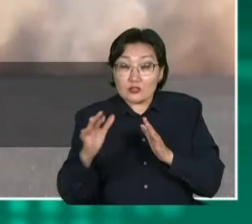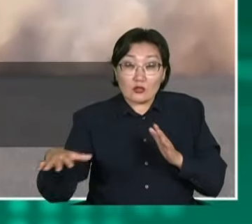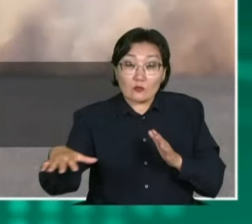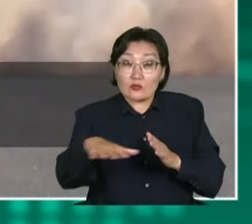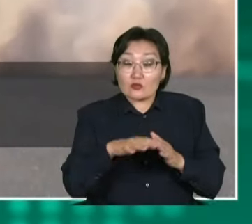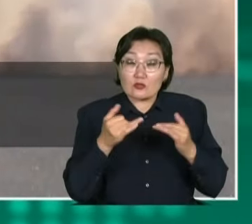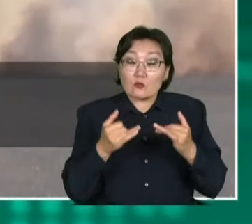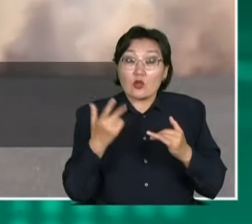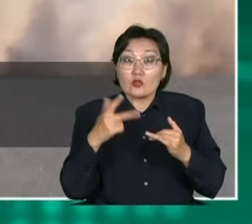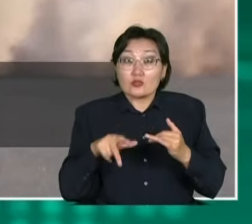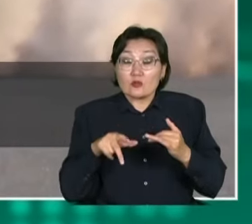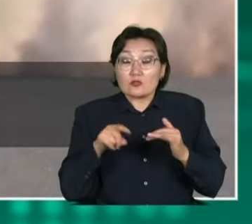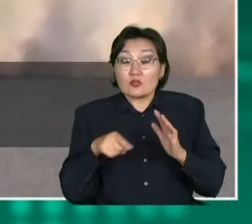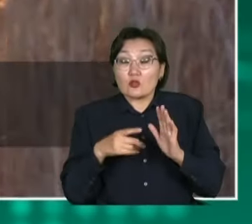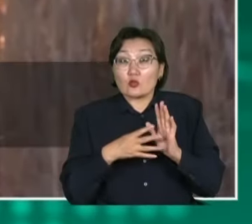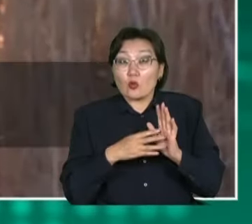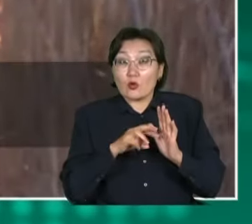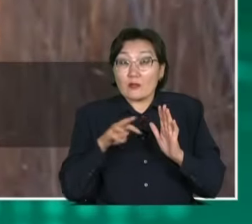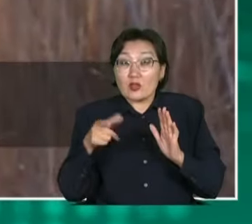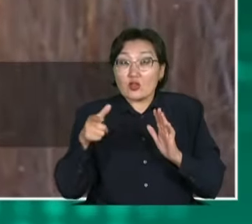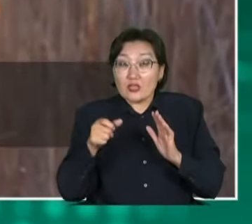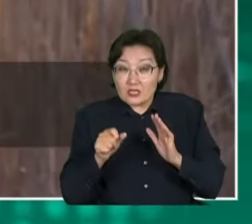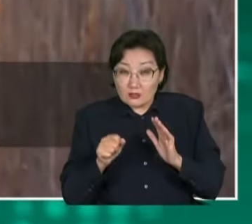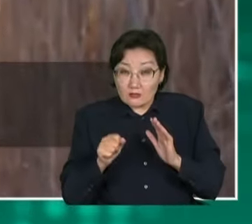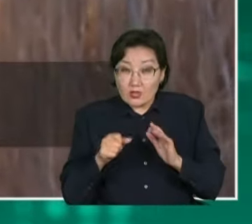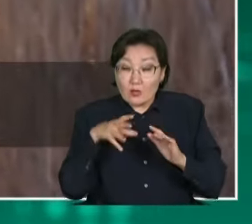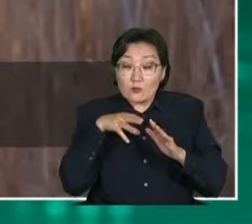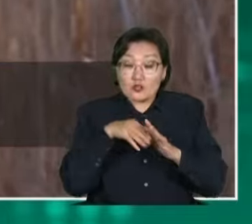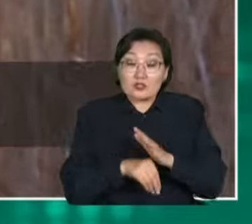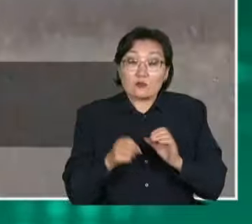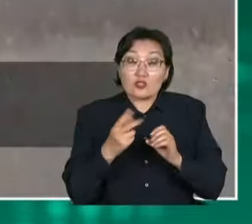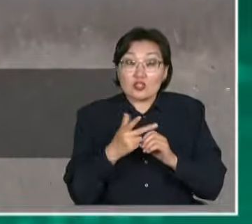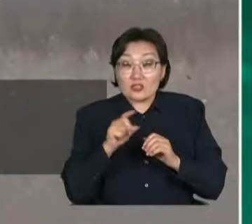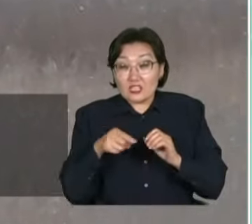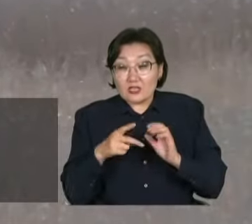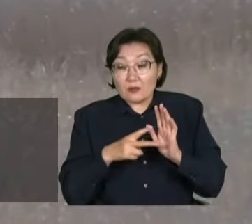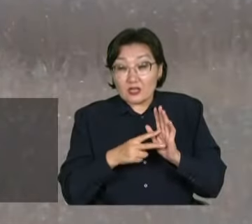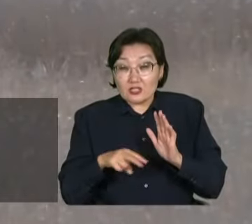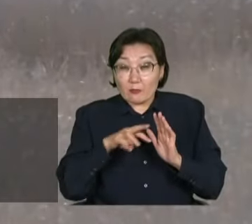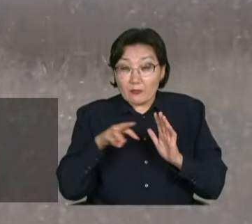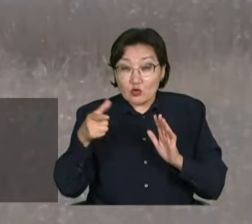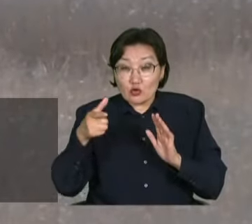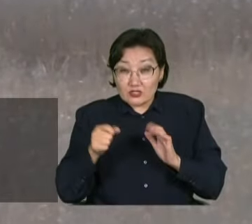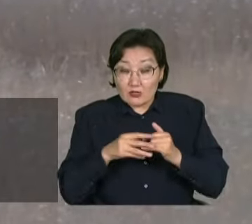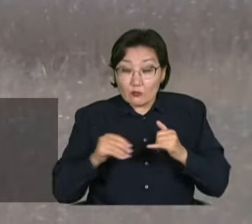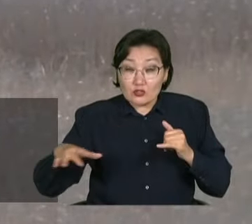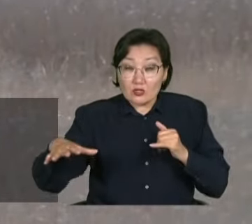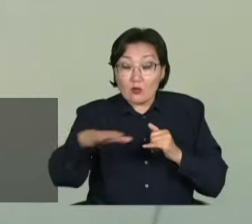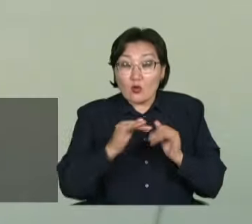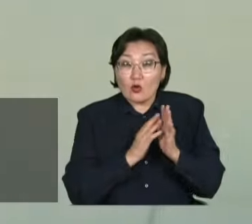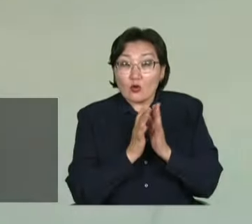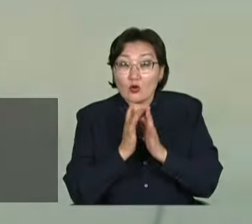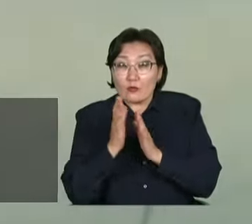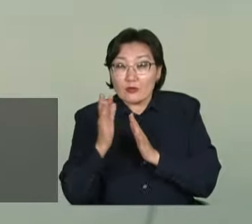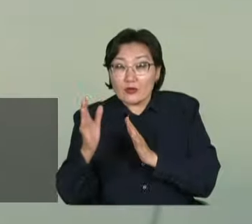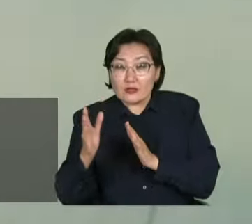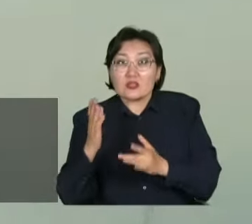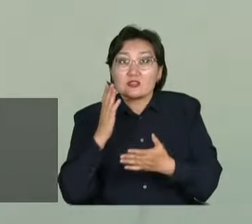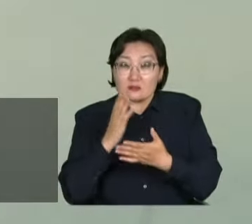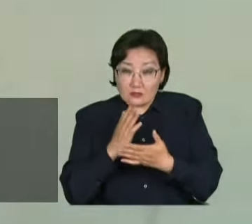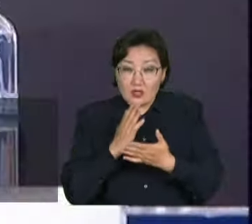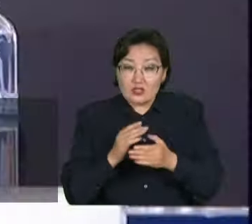бүгінде 30,9 миллион гектарды құрайды. Оның ішінде 13,7 миллион гектар алқап орманмен көмкерілген жерлер.